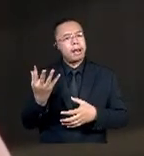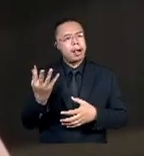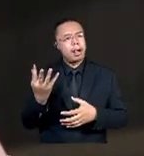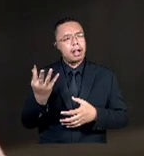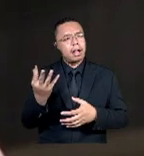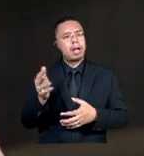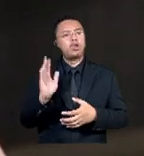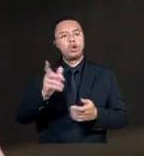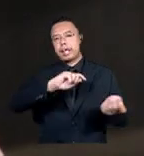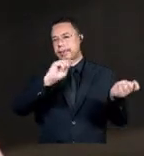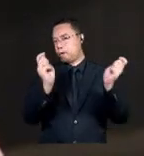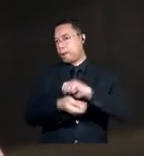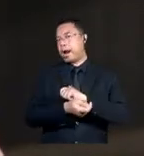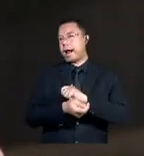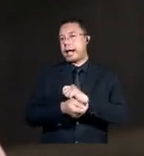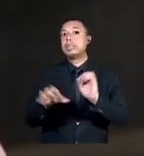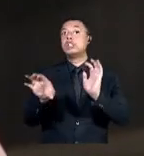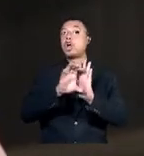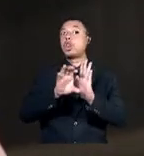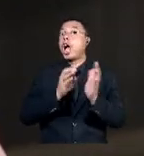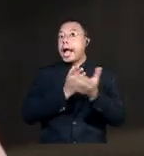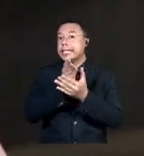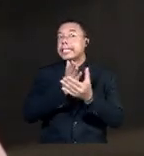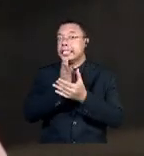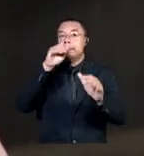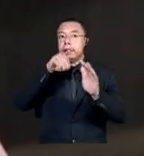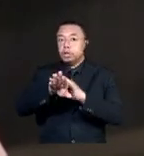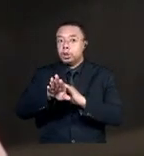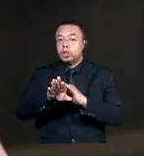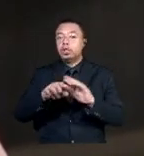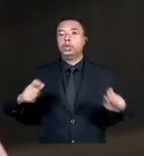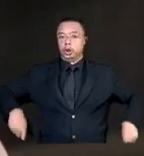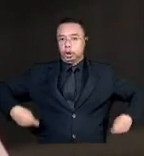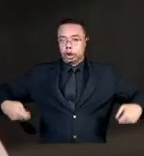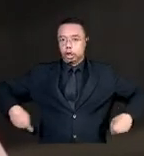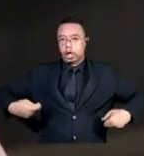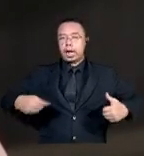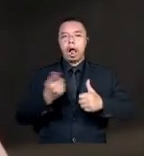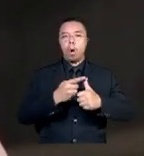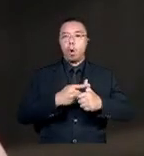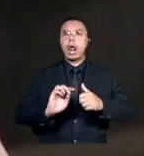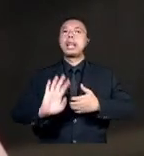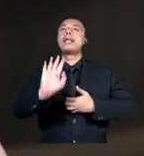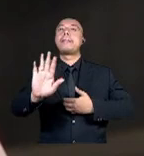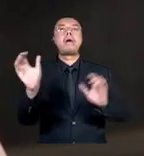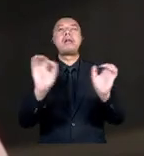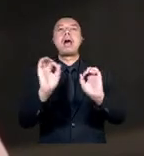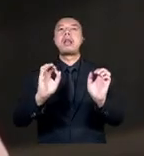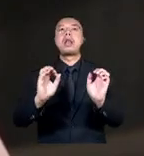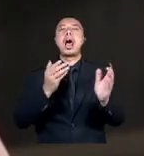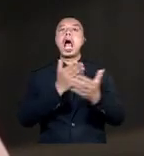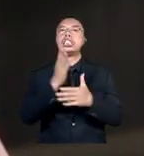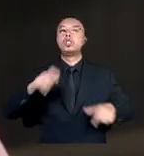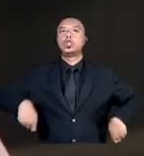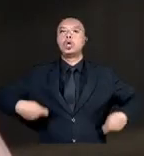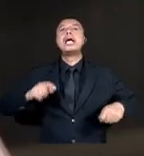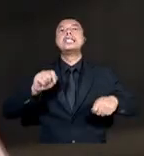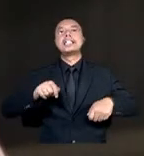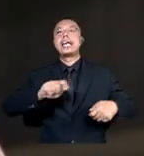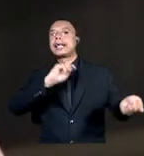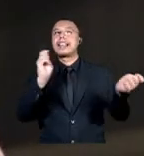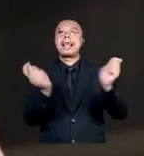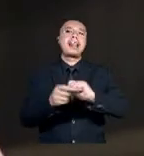yang dirubah, harus dirubah. Seperti akses kursi roda yang tadinya memang kita di lobi tidak ada, sementara kita